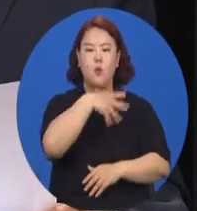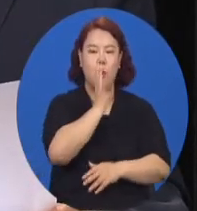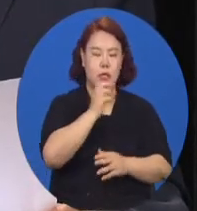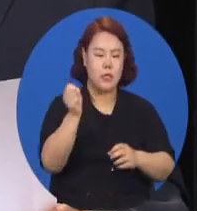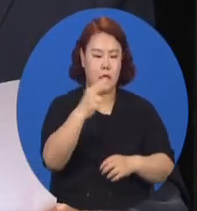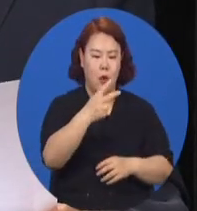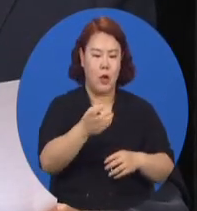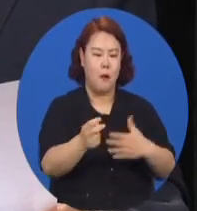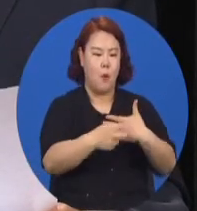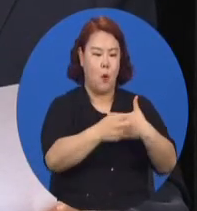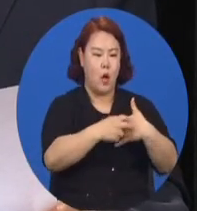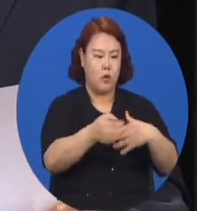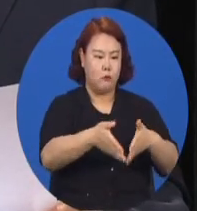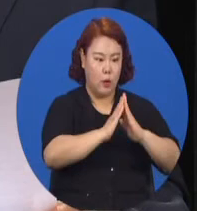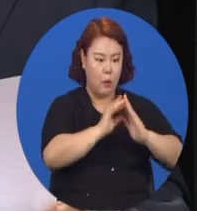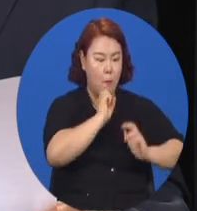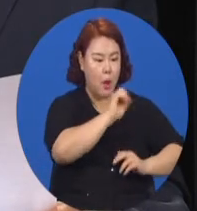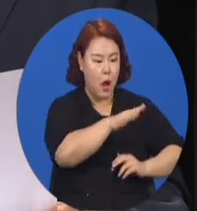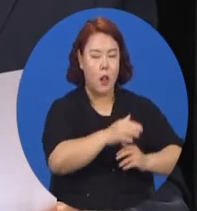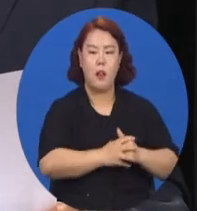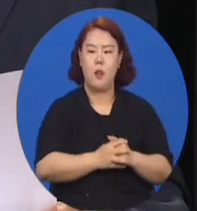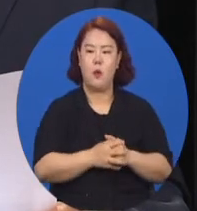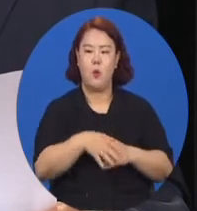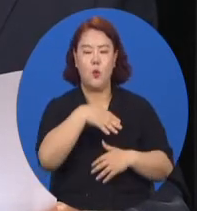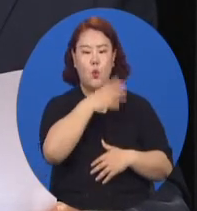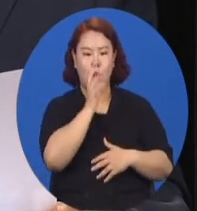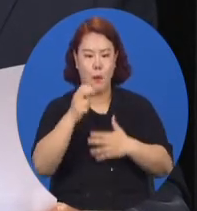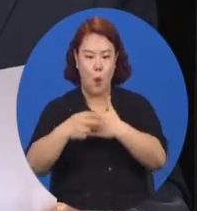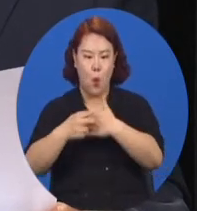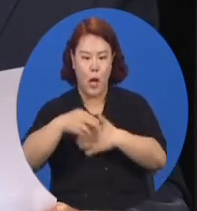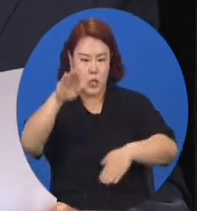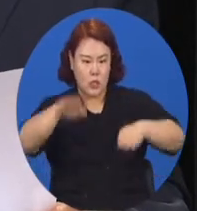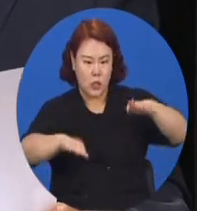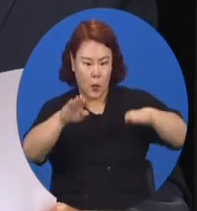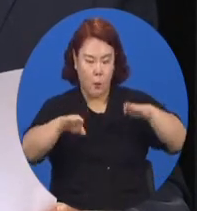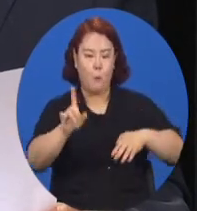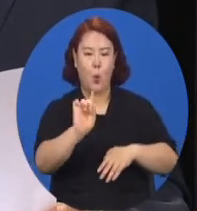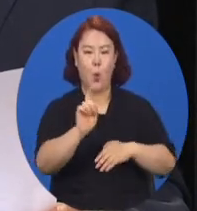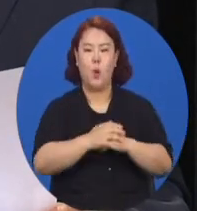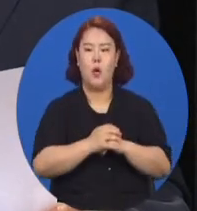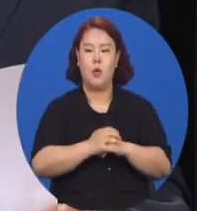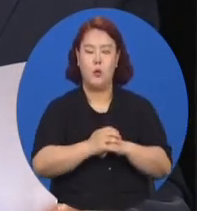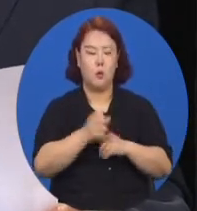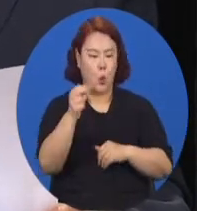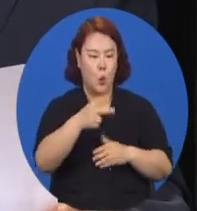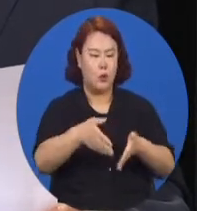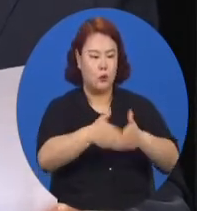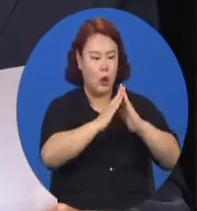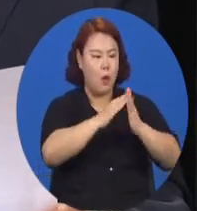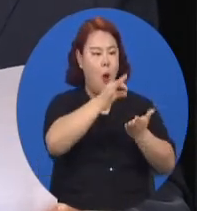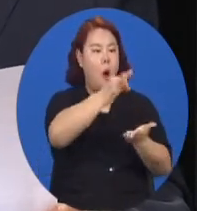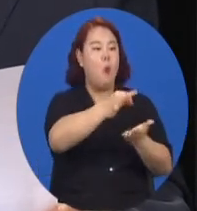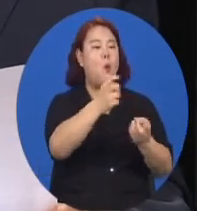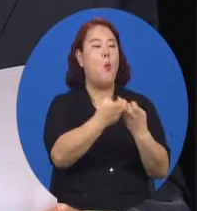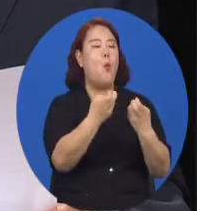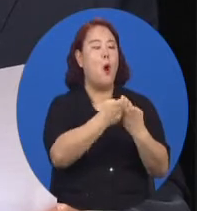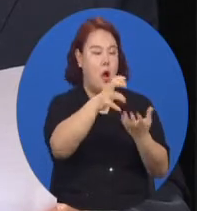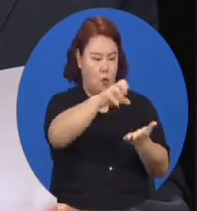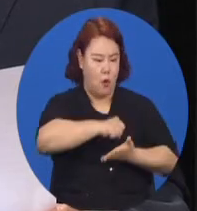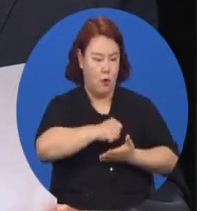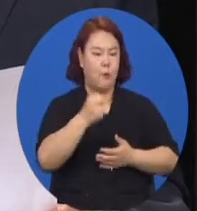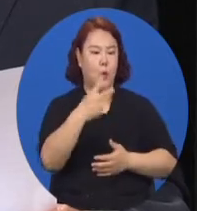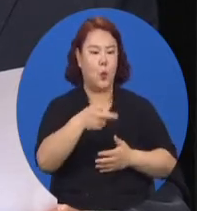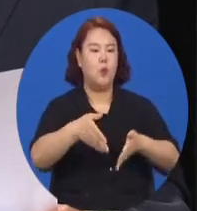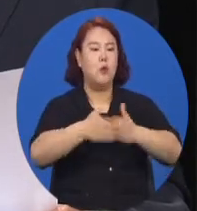재활병원을 설립하겠다고 하셨어요. 지금 노인병원과 어떤 차이가 있고 또 설립 재원은 어떻게 확보를 할 것이고